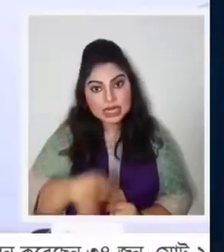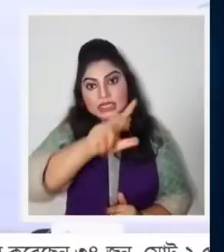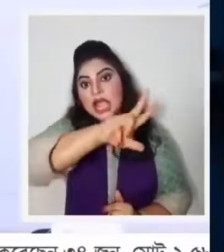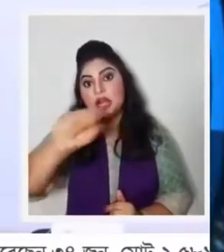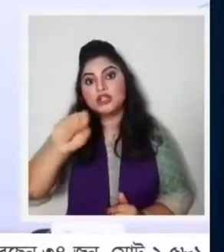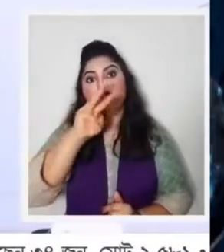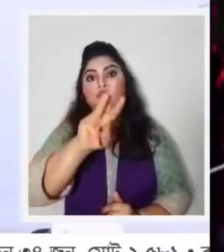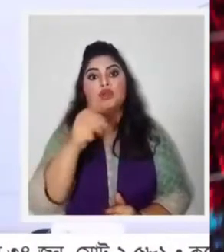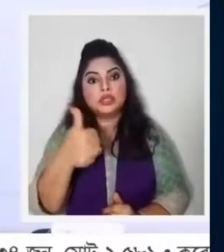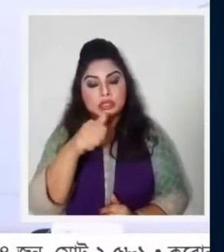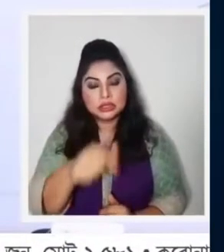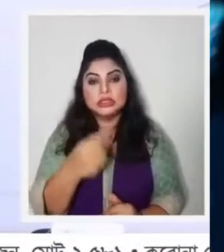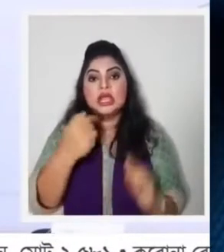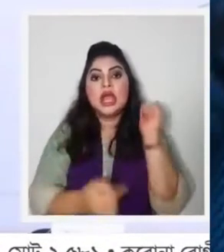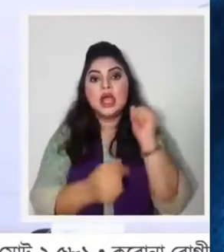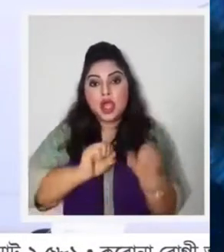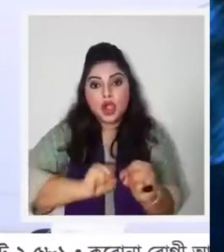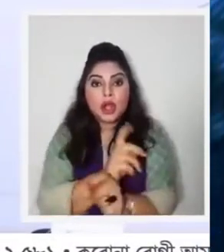সারা বিশ্বে 24 ঘন্টা শনাক্ত হয়েছে